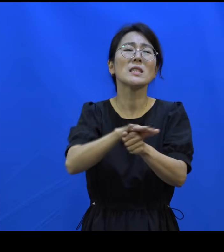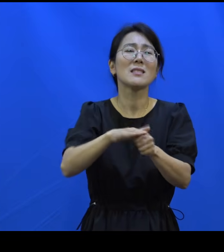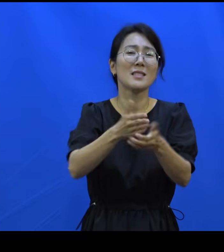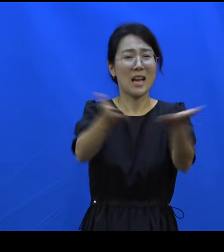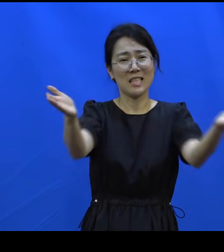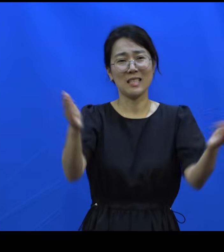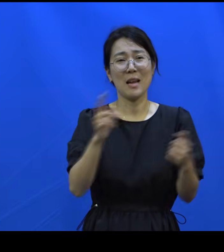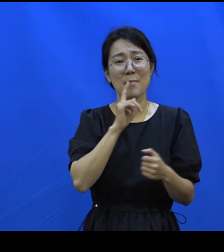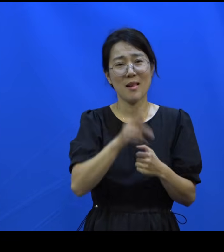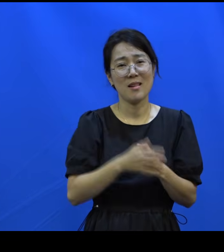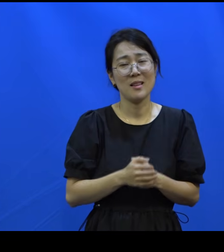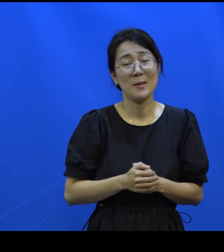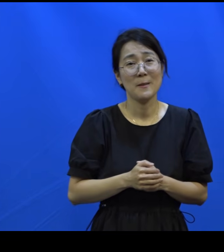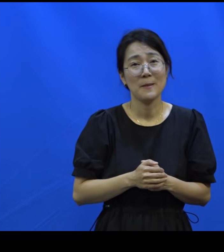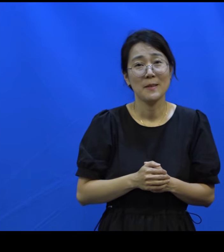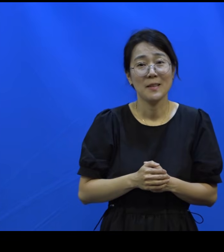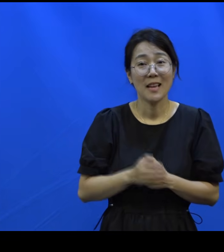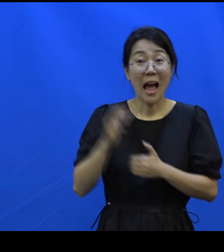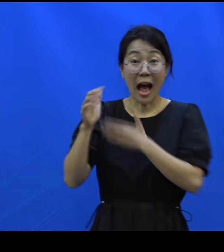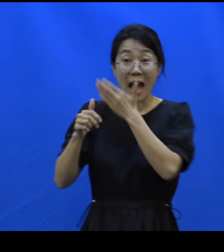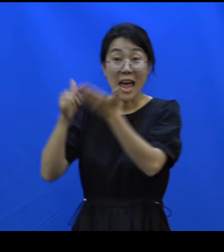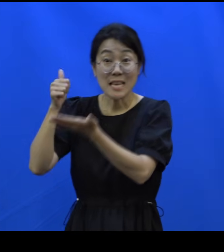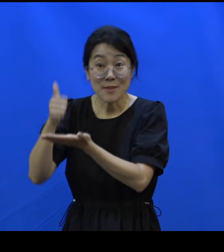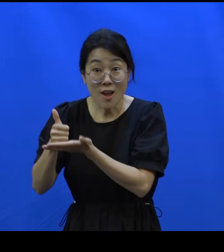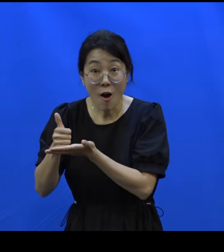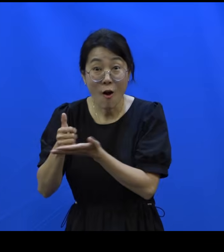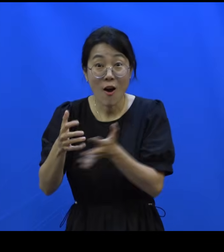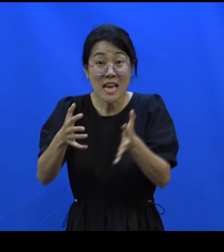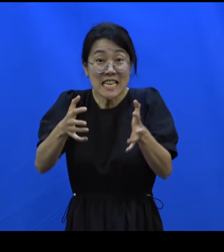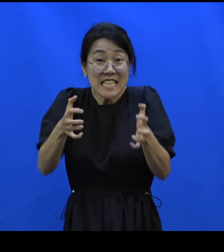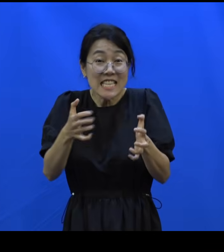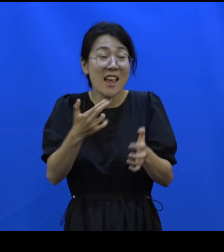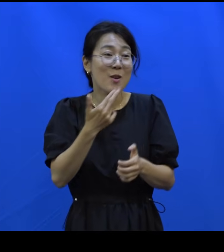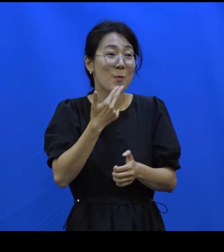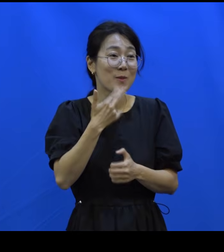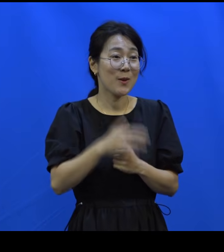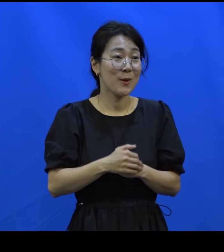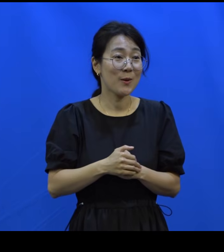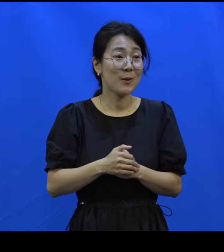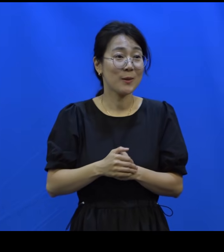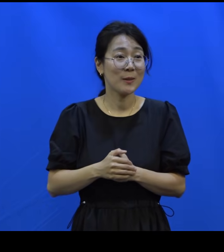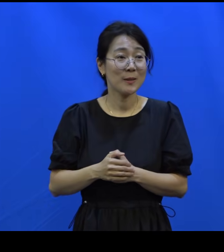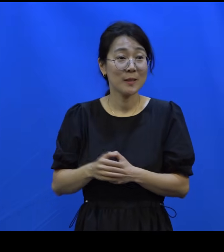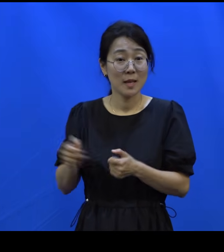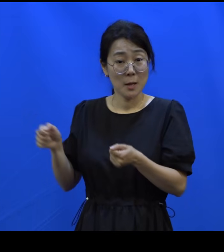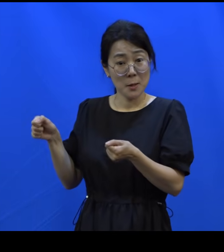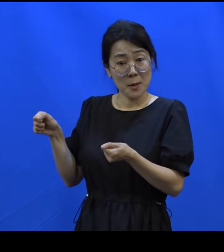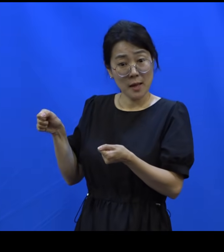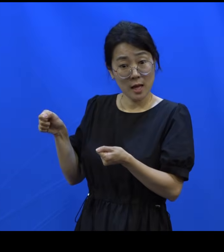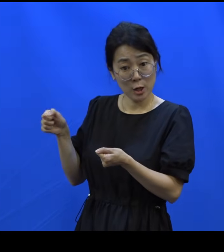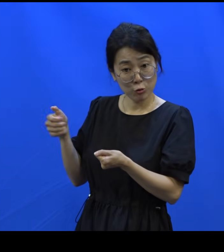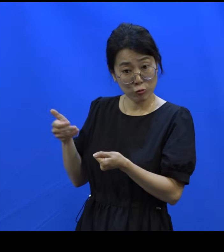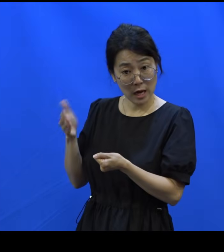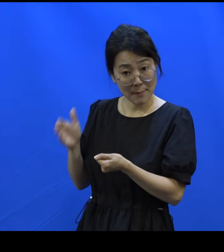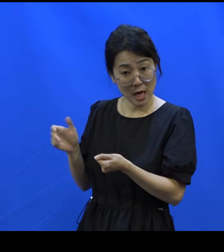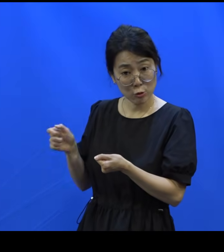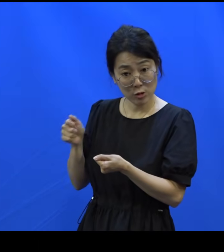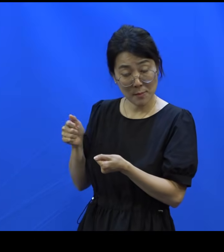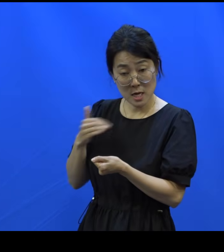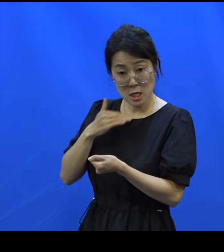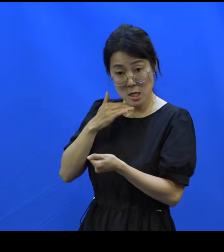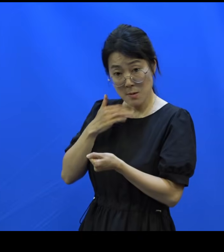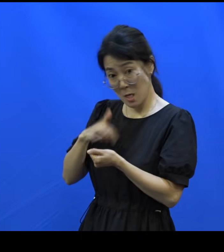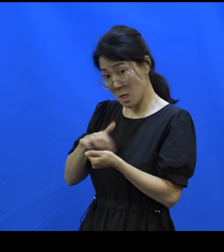인자하심, 하나님은 인색하지 않으신 분입니다. 여러분, 복음의 핵심이 뭡니까? 내어놓으심이, 자기